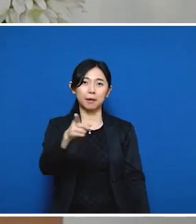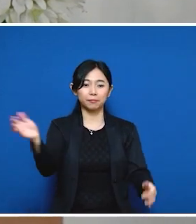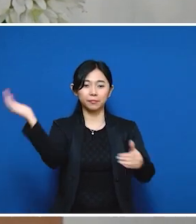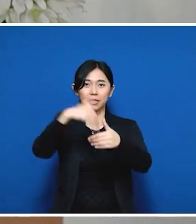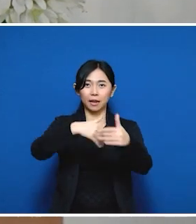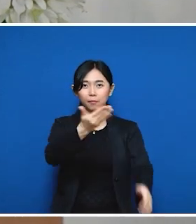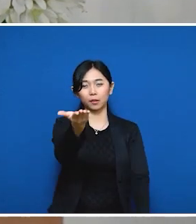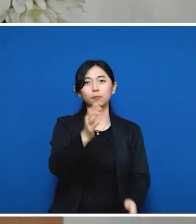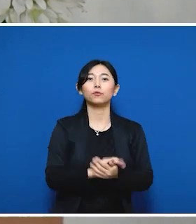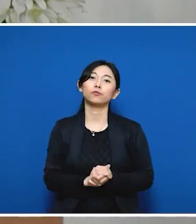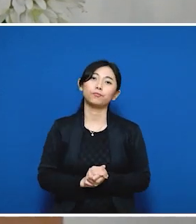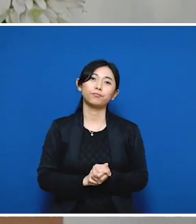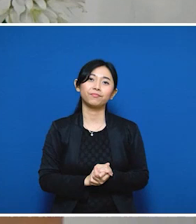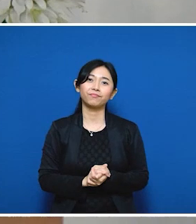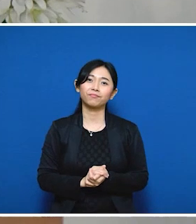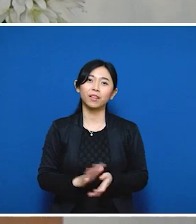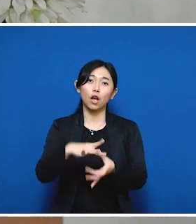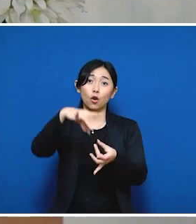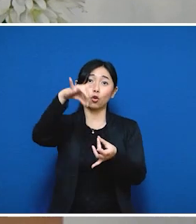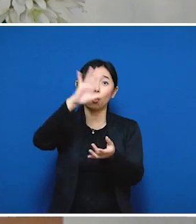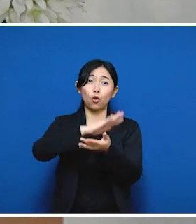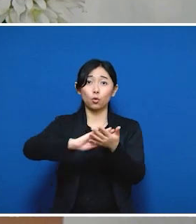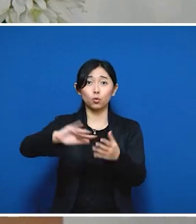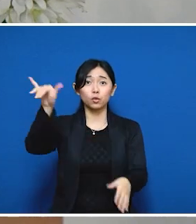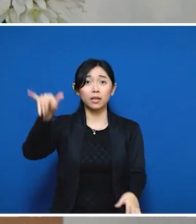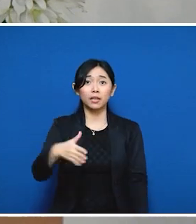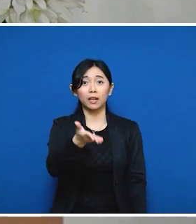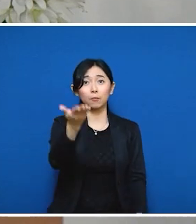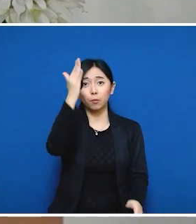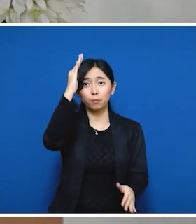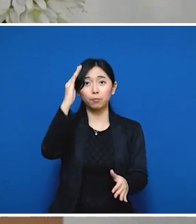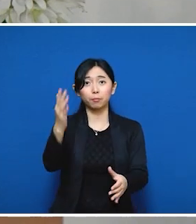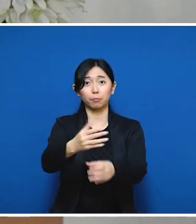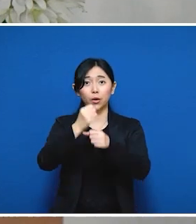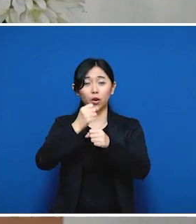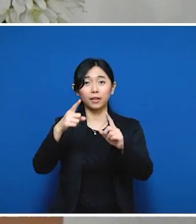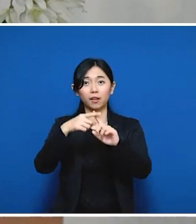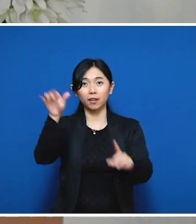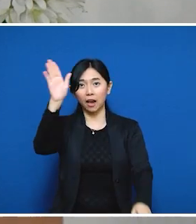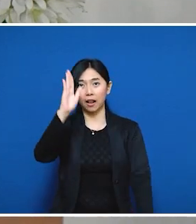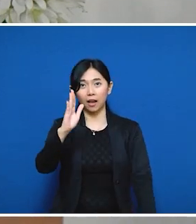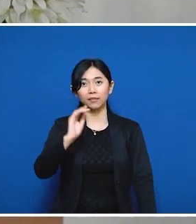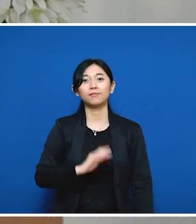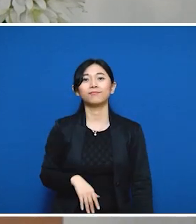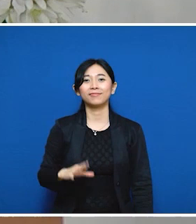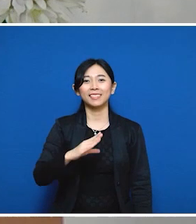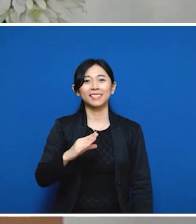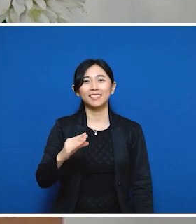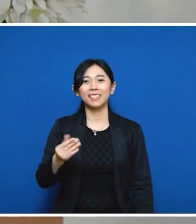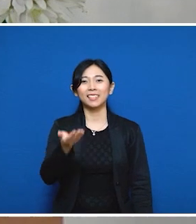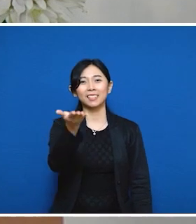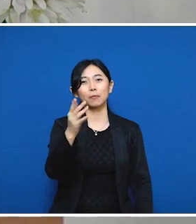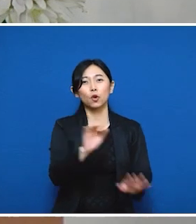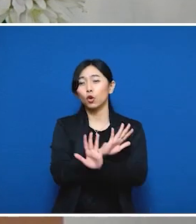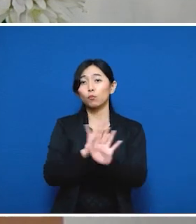dalam kamu? Roh Kudus yang kamu peroleh dari Allah, dan bahwa